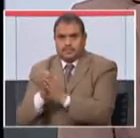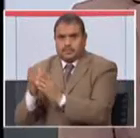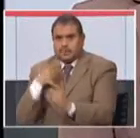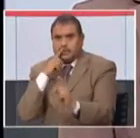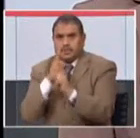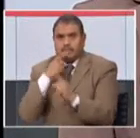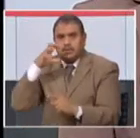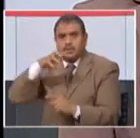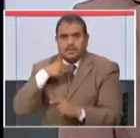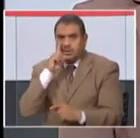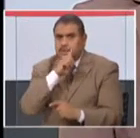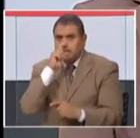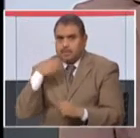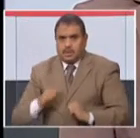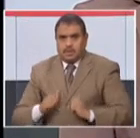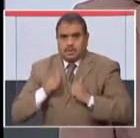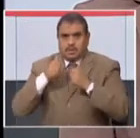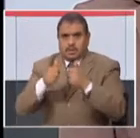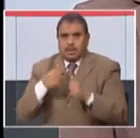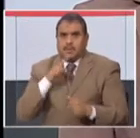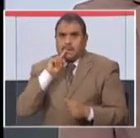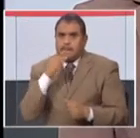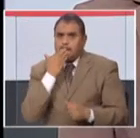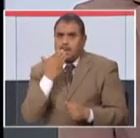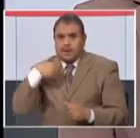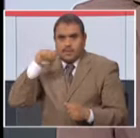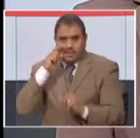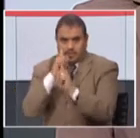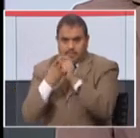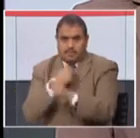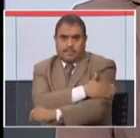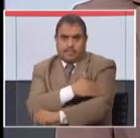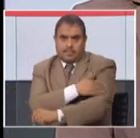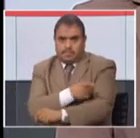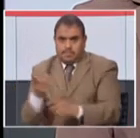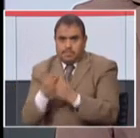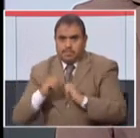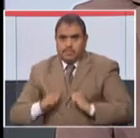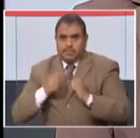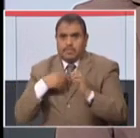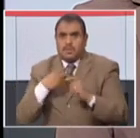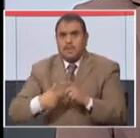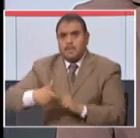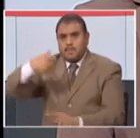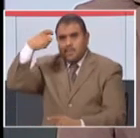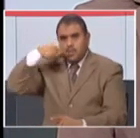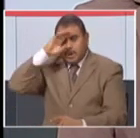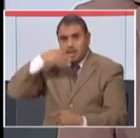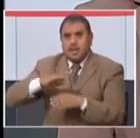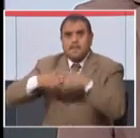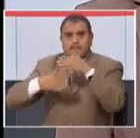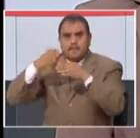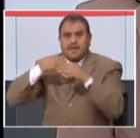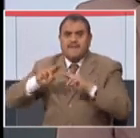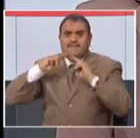وخلال زيارته لدوله الامارات قام المهندس محلب والوفد المرافق له بزره برج خليفه اعلى